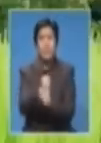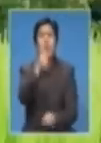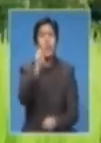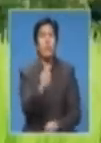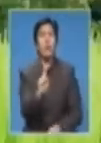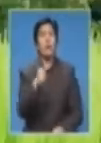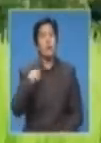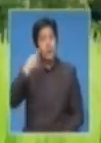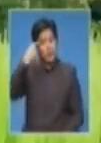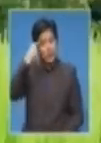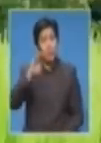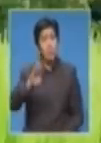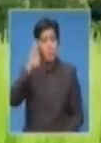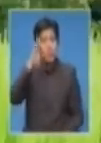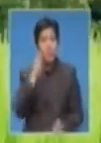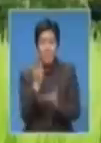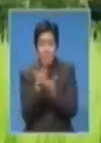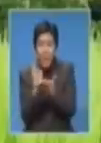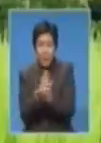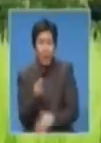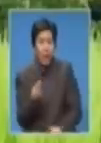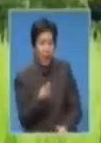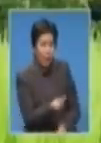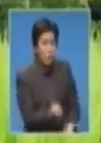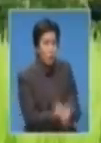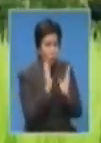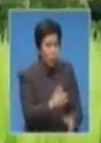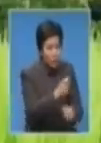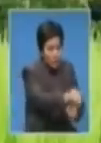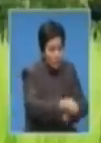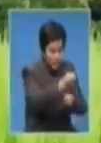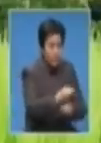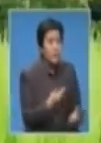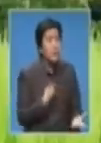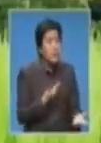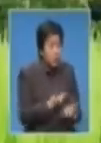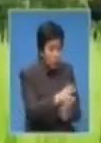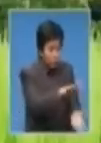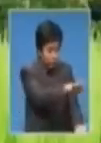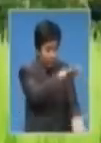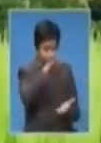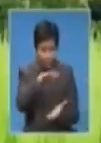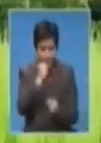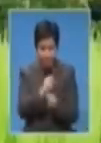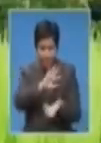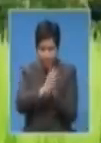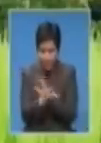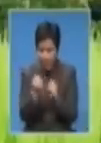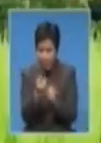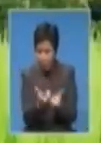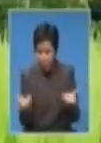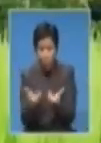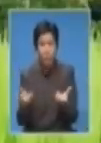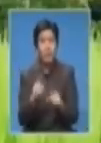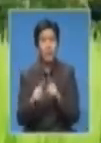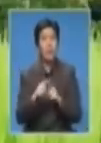ริษัทใหญ่ๆต่างก็แบ่งส่วนนึงครับส่วนนึงช่วยเกษตรกรรับซื้อไปนะครับไปผลิตไอ้ส่วนที่2คือท่านจะ